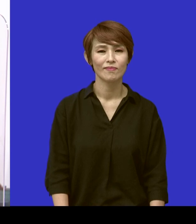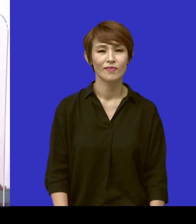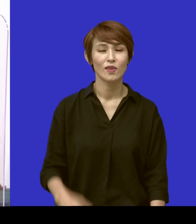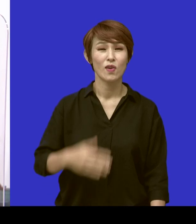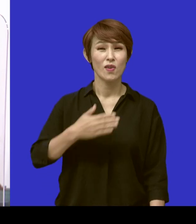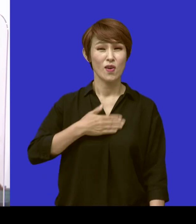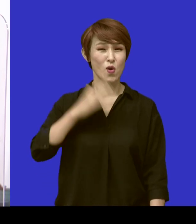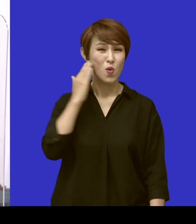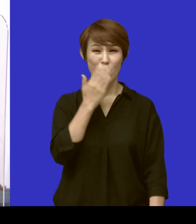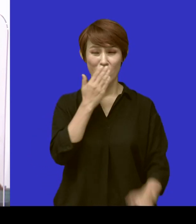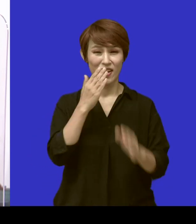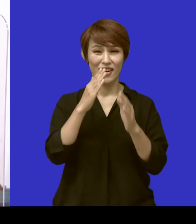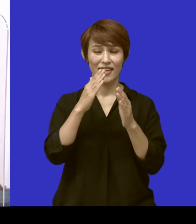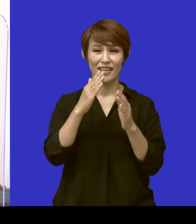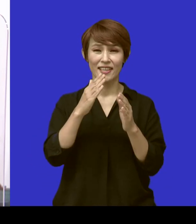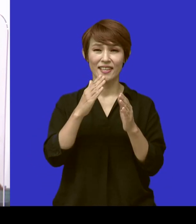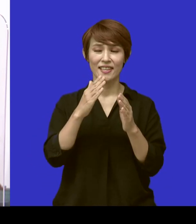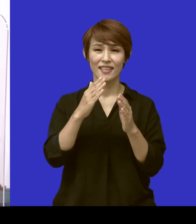농아인 때보다